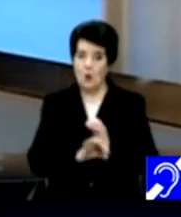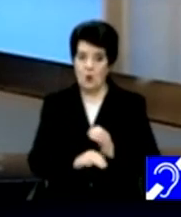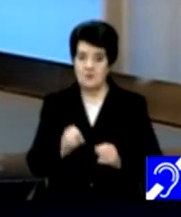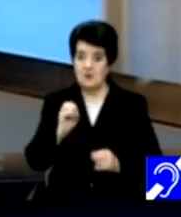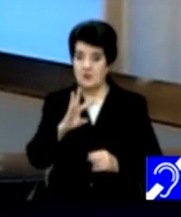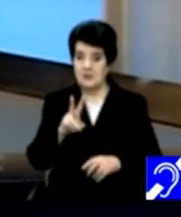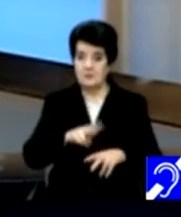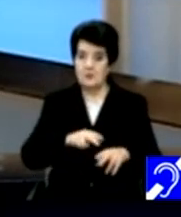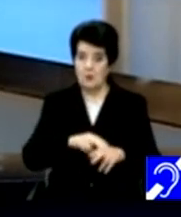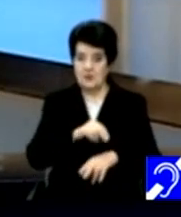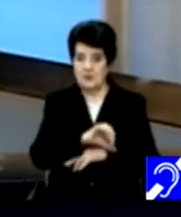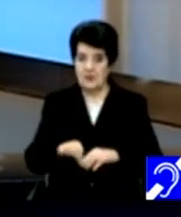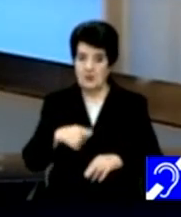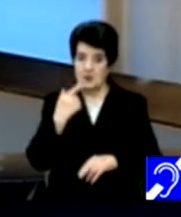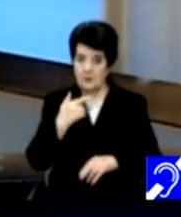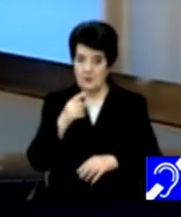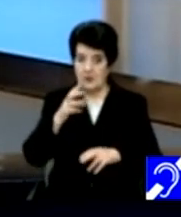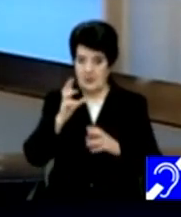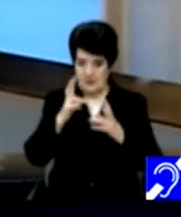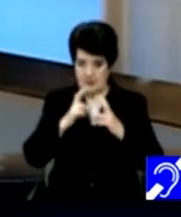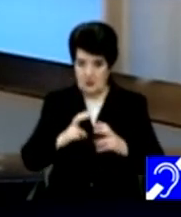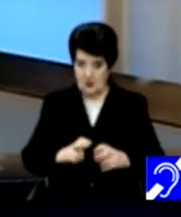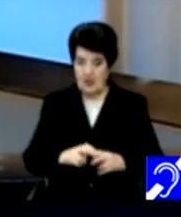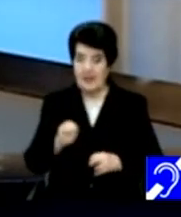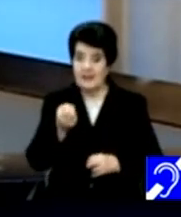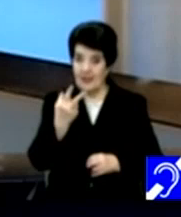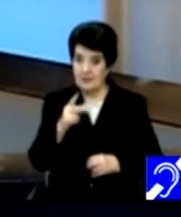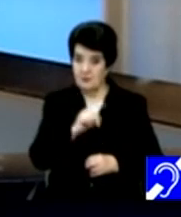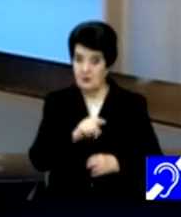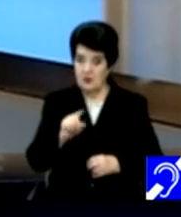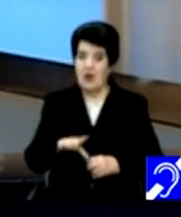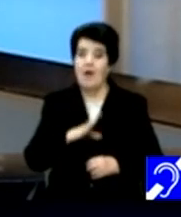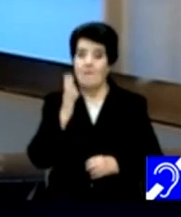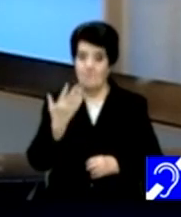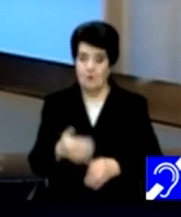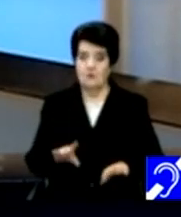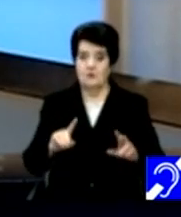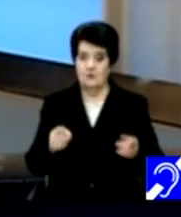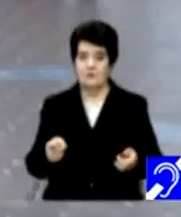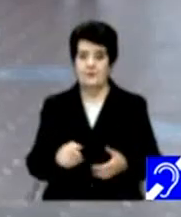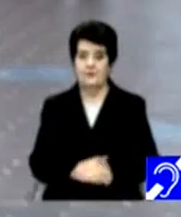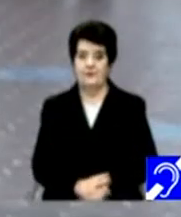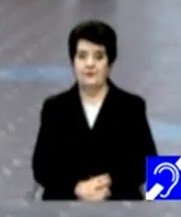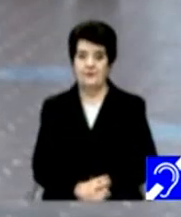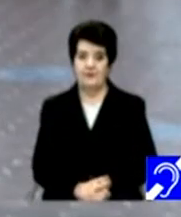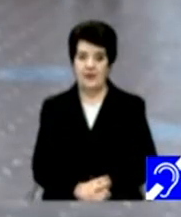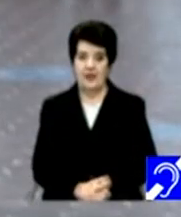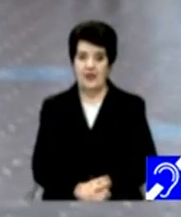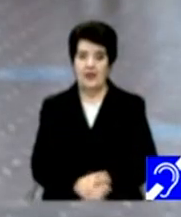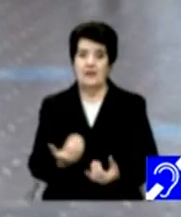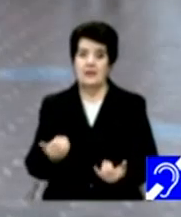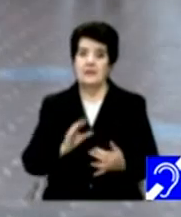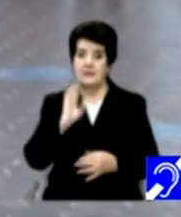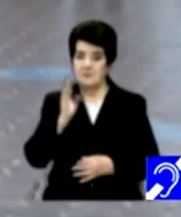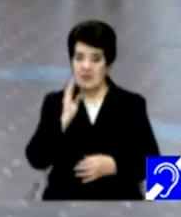15 polițiști de frontieră sunt cercetați, iar 13 dintre ei au fost și reținuți. Dizi